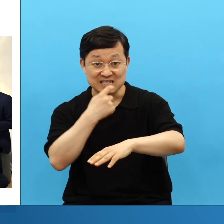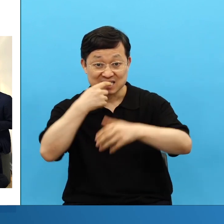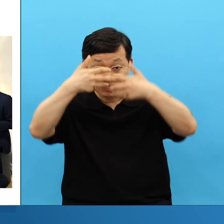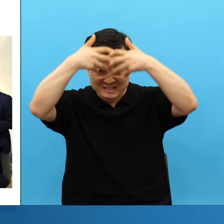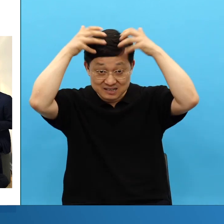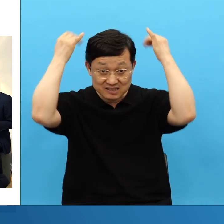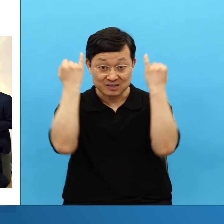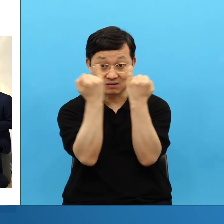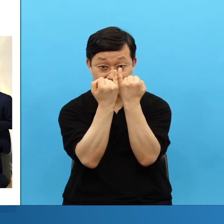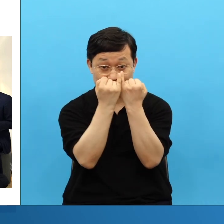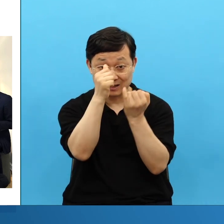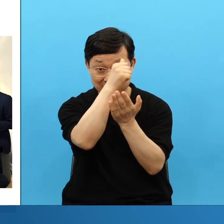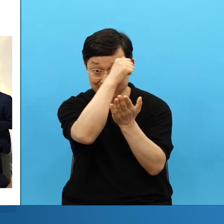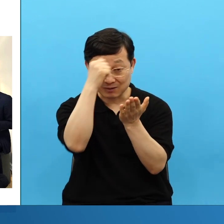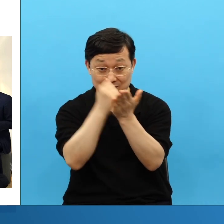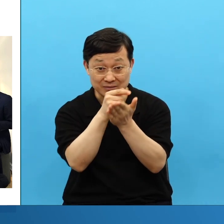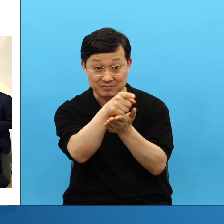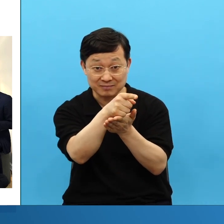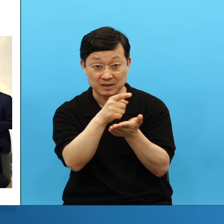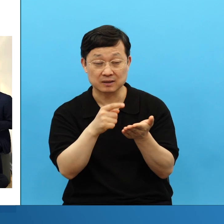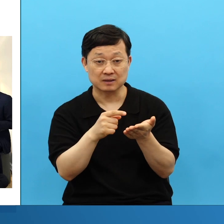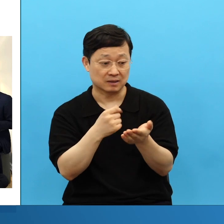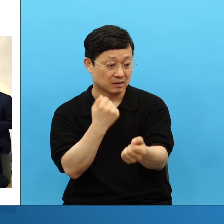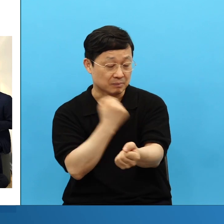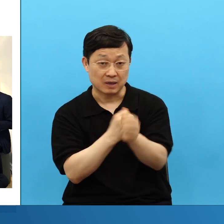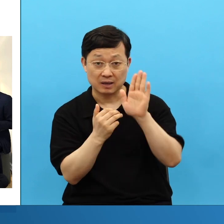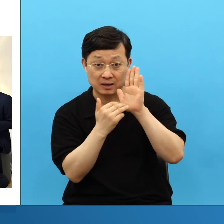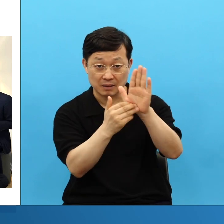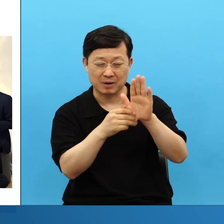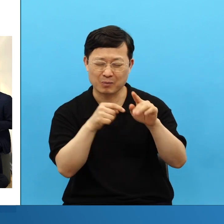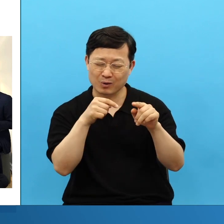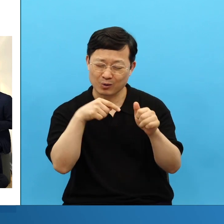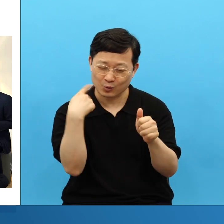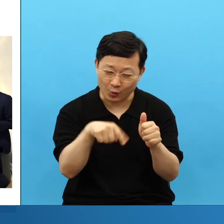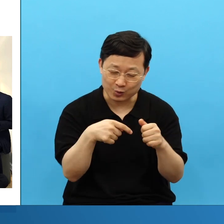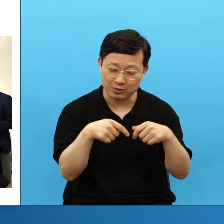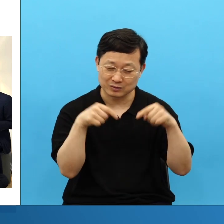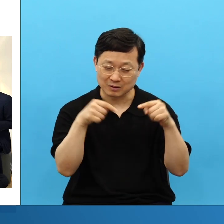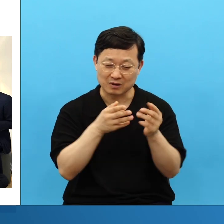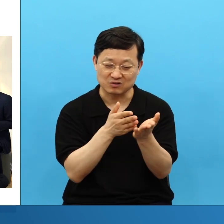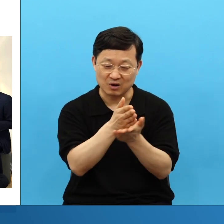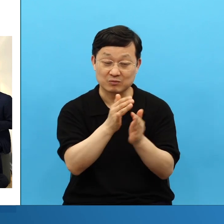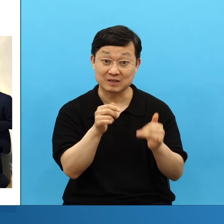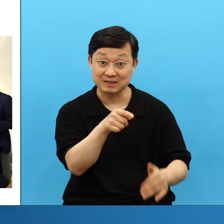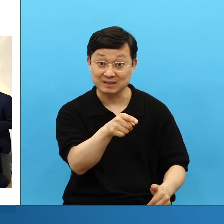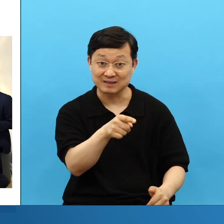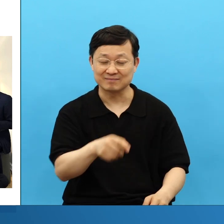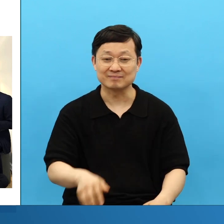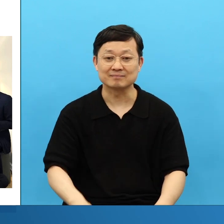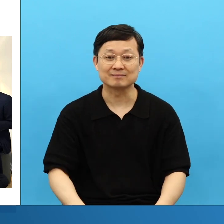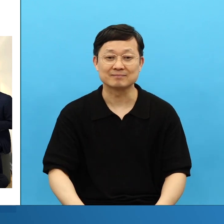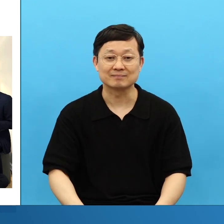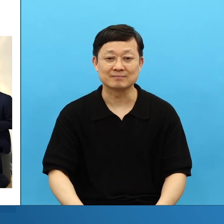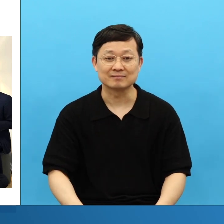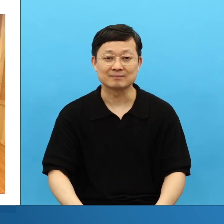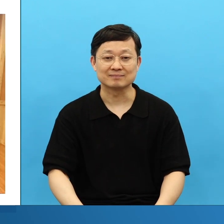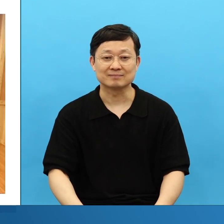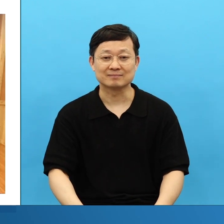장로님, 이제 마약 예방 교육도 하고 상담도 하고 하는 전문인입니다.